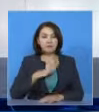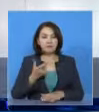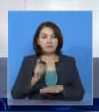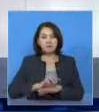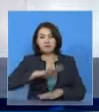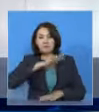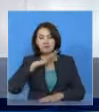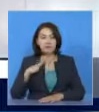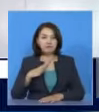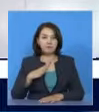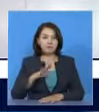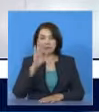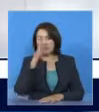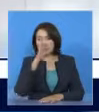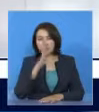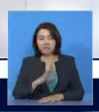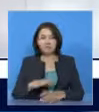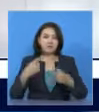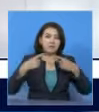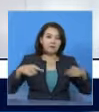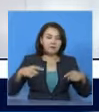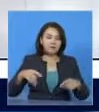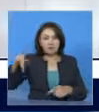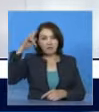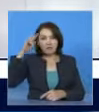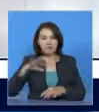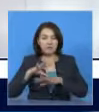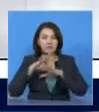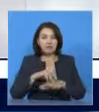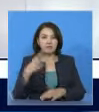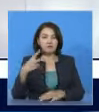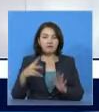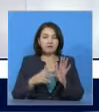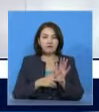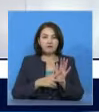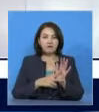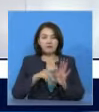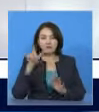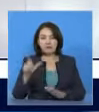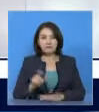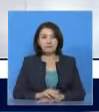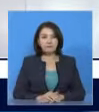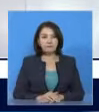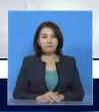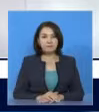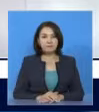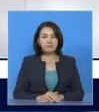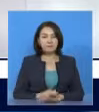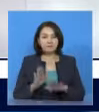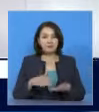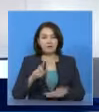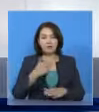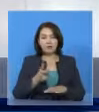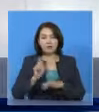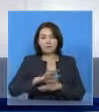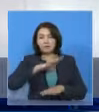много соперников разных. Именно Казахстан привел 28, то ли 29 человек. Остальные страны очень